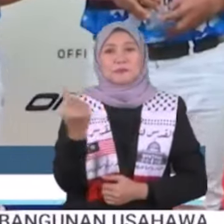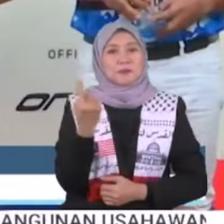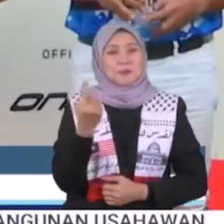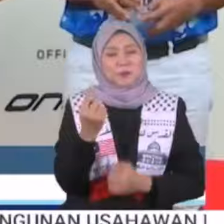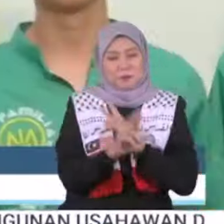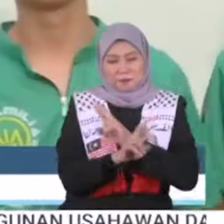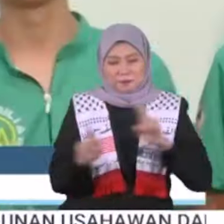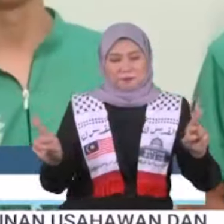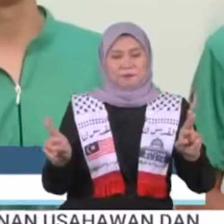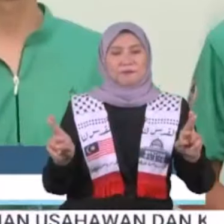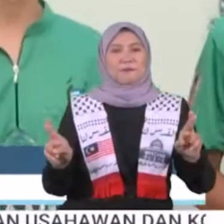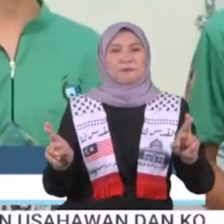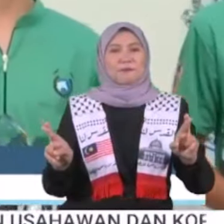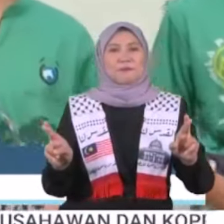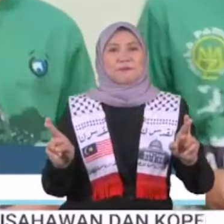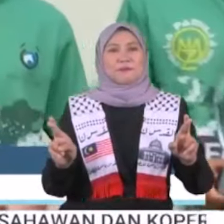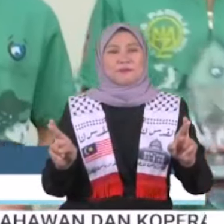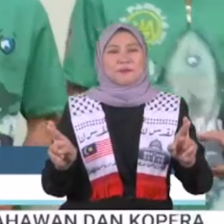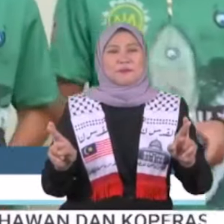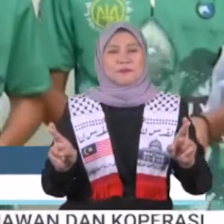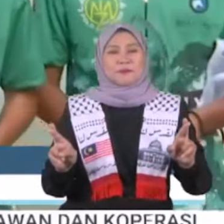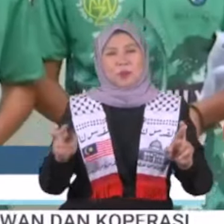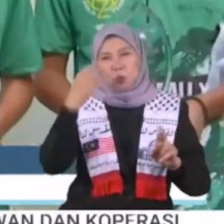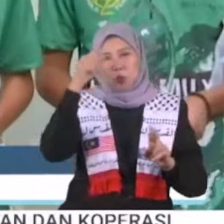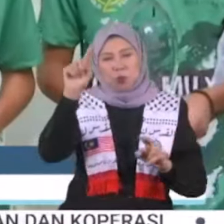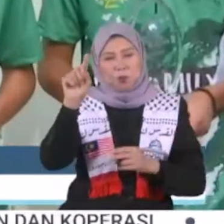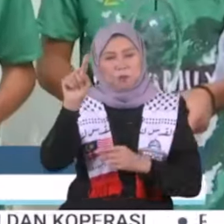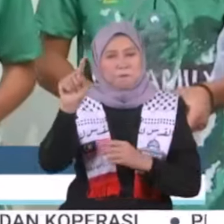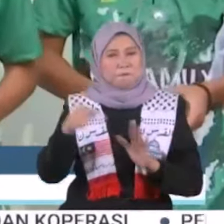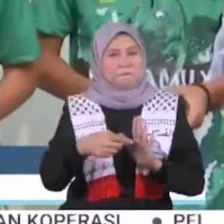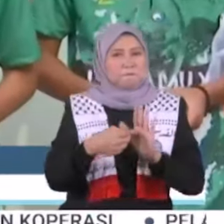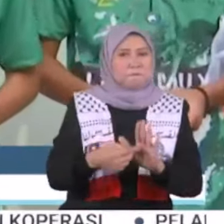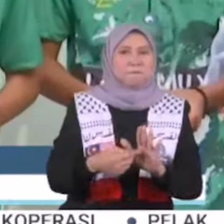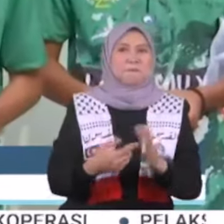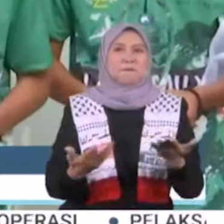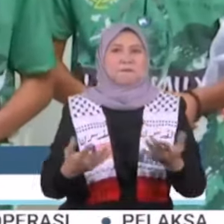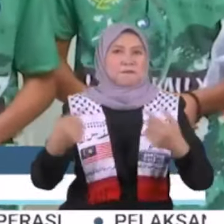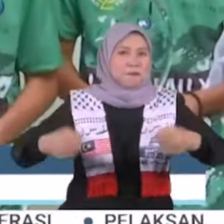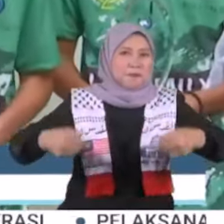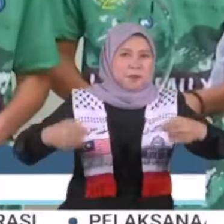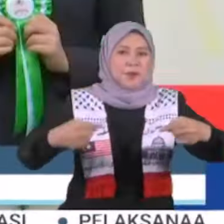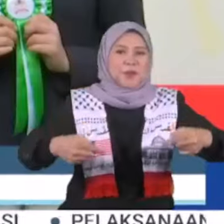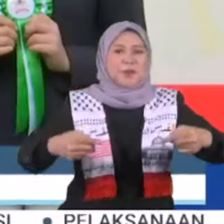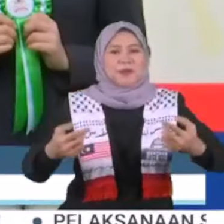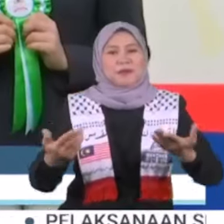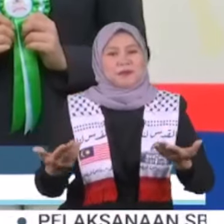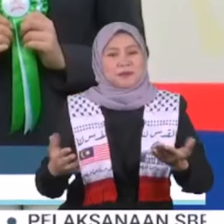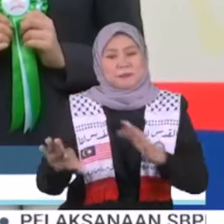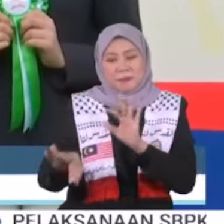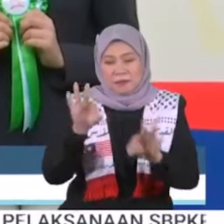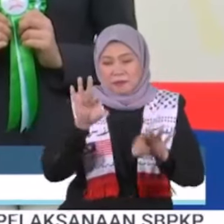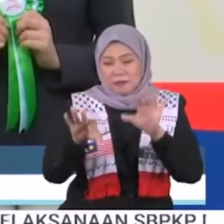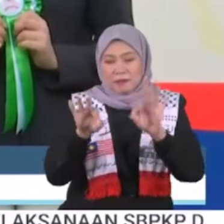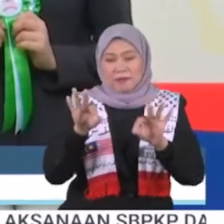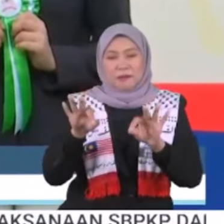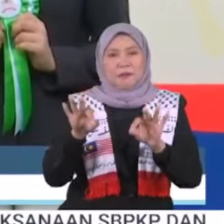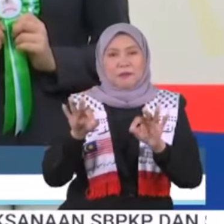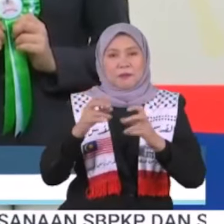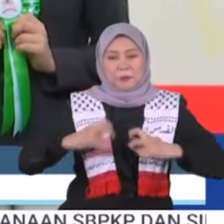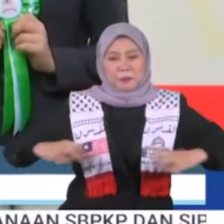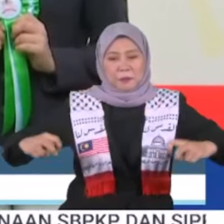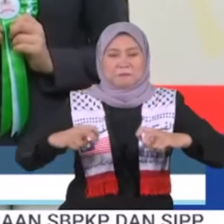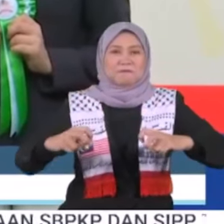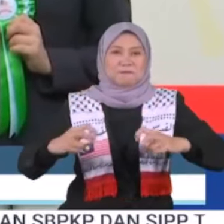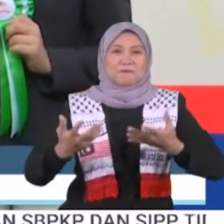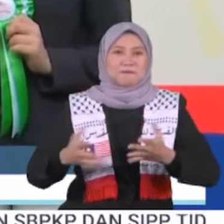kita sentiasa ready untuk tunjulkan apa player dari club kita untuk dipilih oleh Royal Malaysian